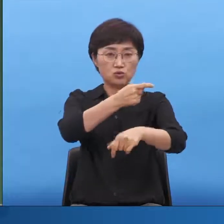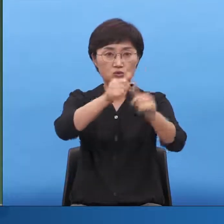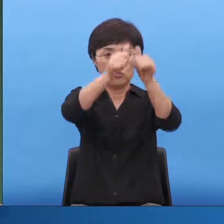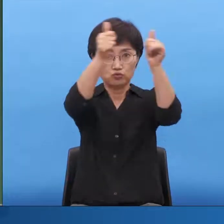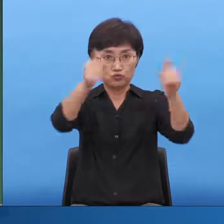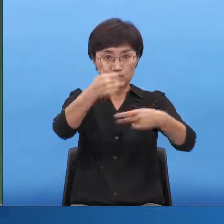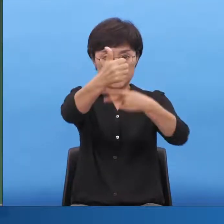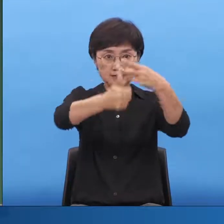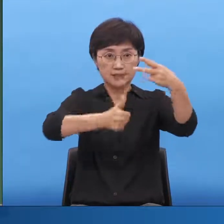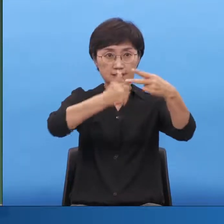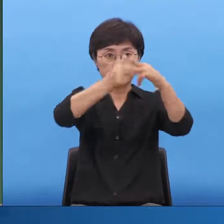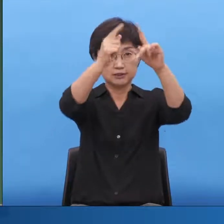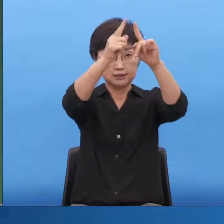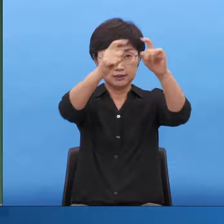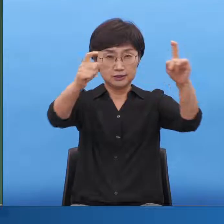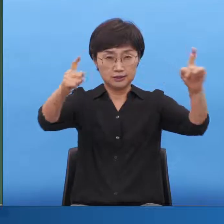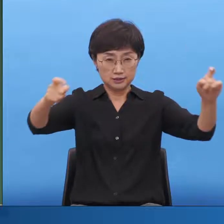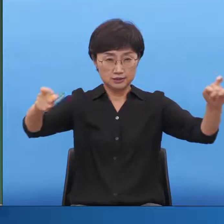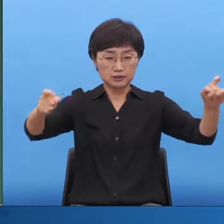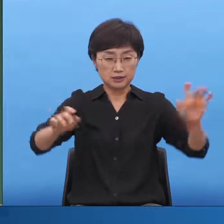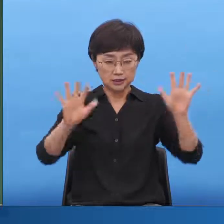기도한다니까요.